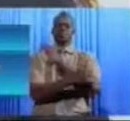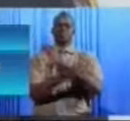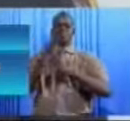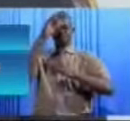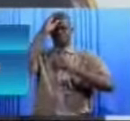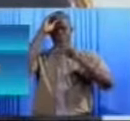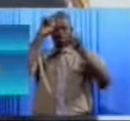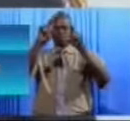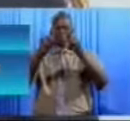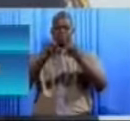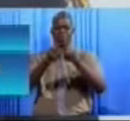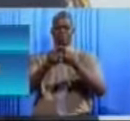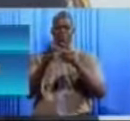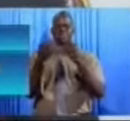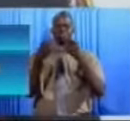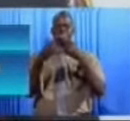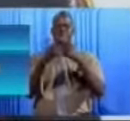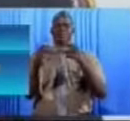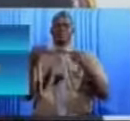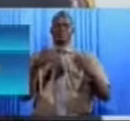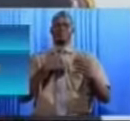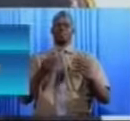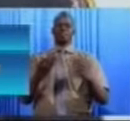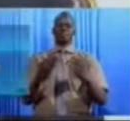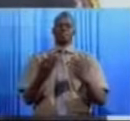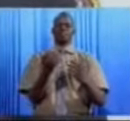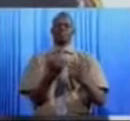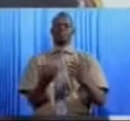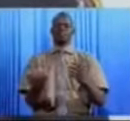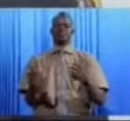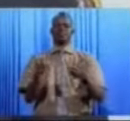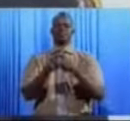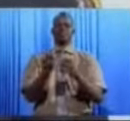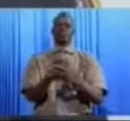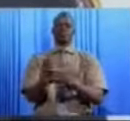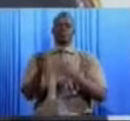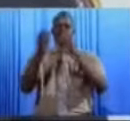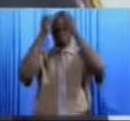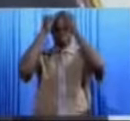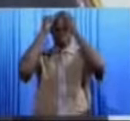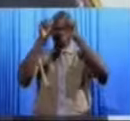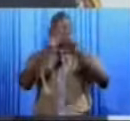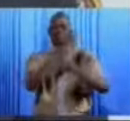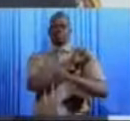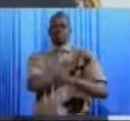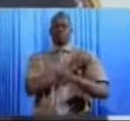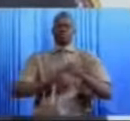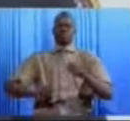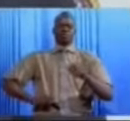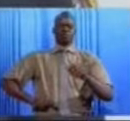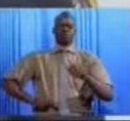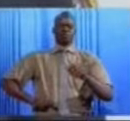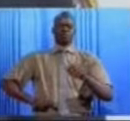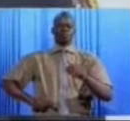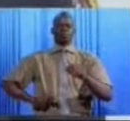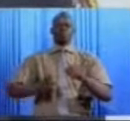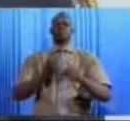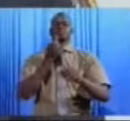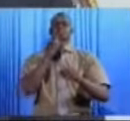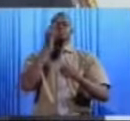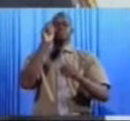et quand rien circonstances comme celles là le président de l'assemblée nationale de côte d'ivoire se